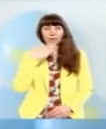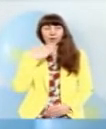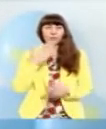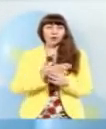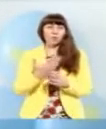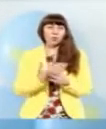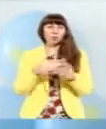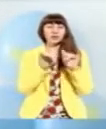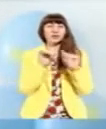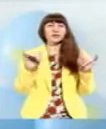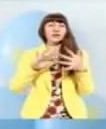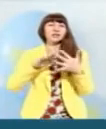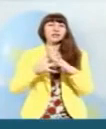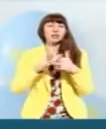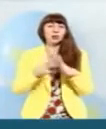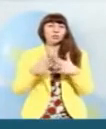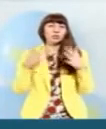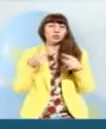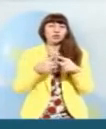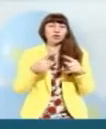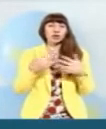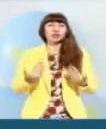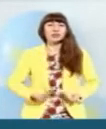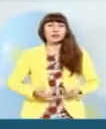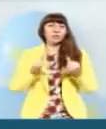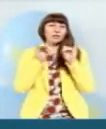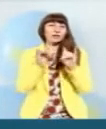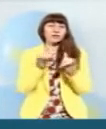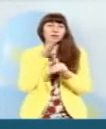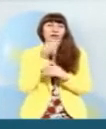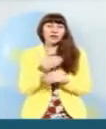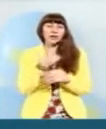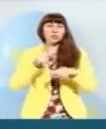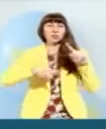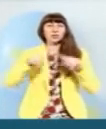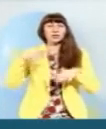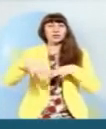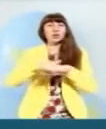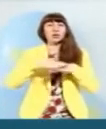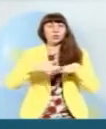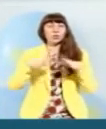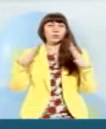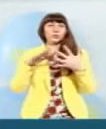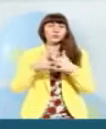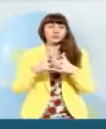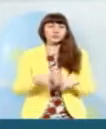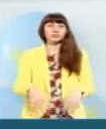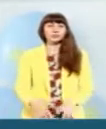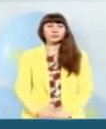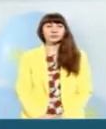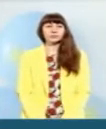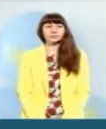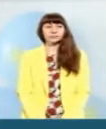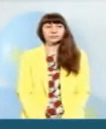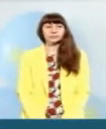кетуін қалаған дегендей, мен әкем өзінің кірпішін қалады деп ойлаймын. Осындай ұстаздарымыз көп